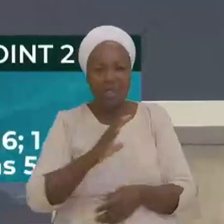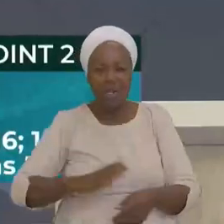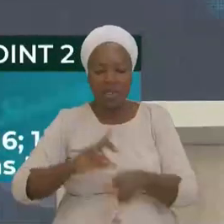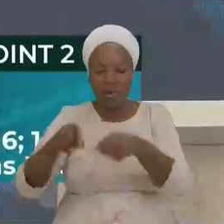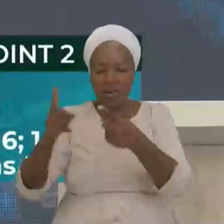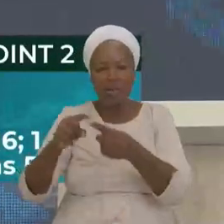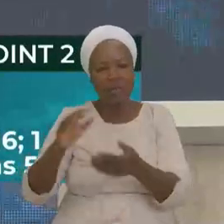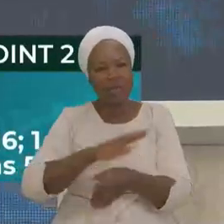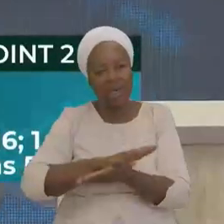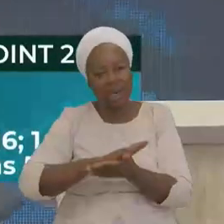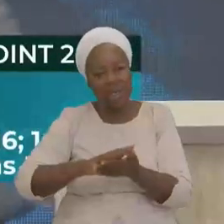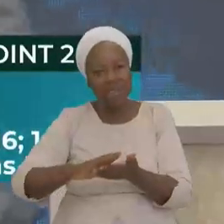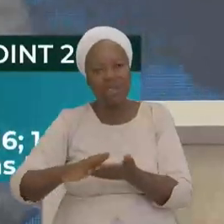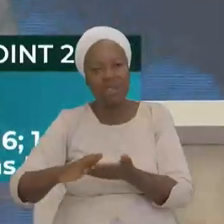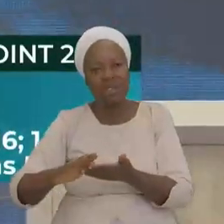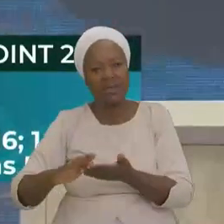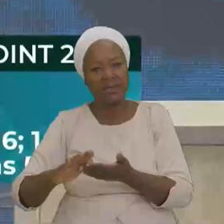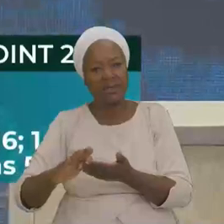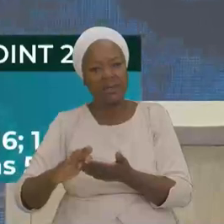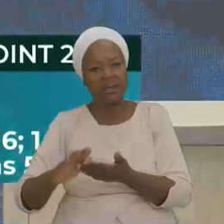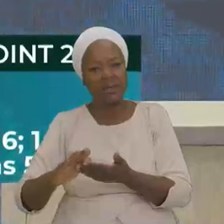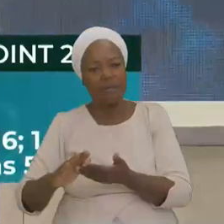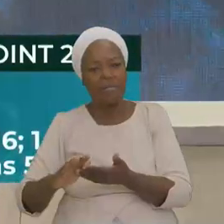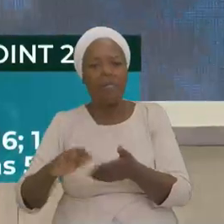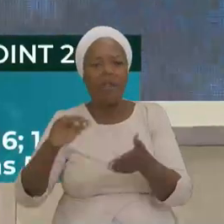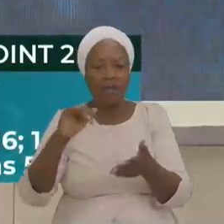Le lieu d'adoration où Christ est allé purifier,